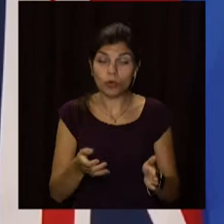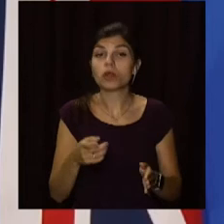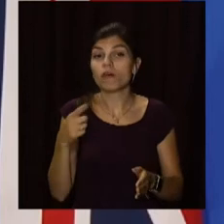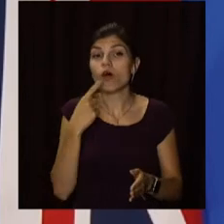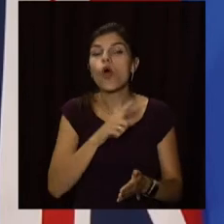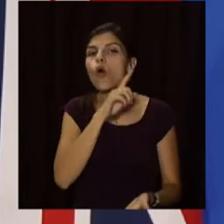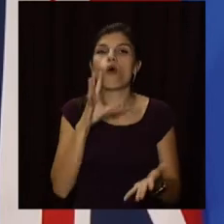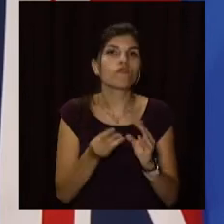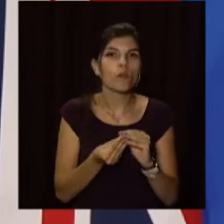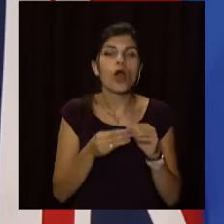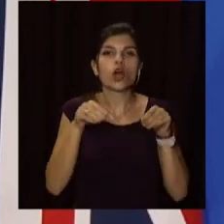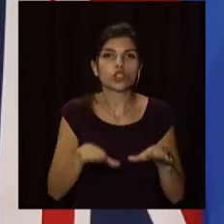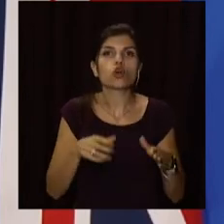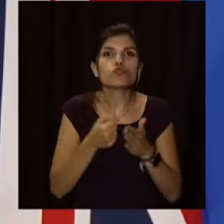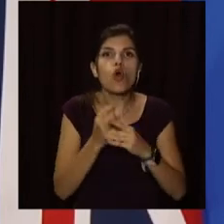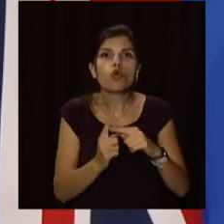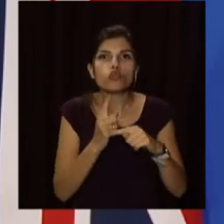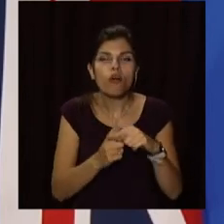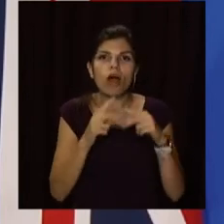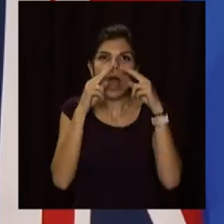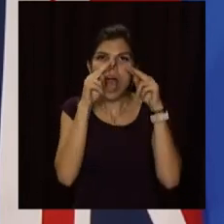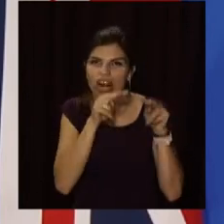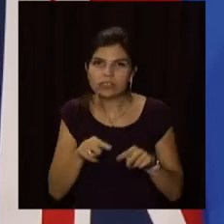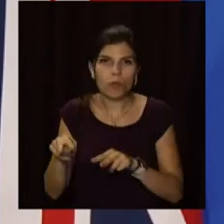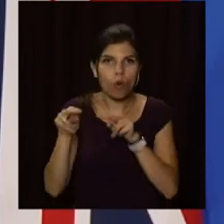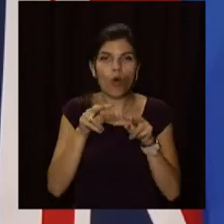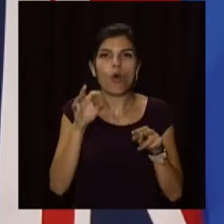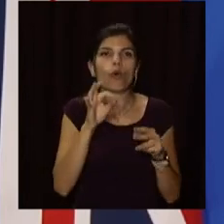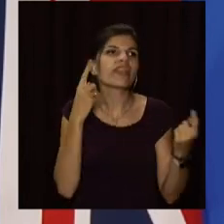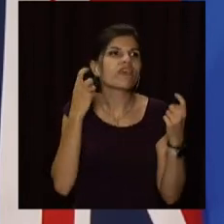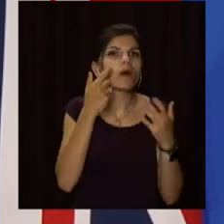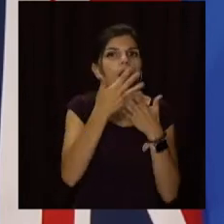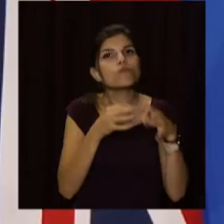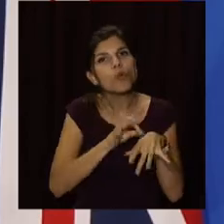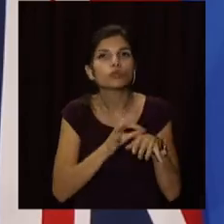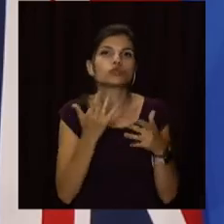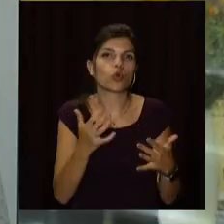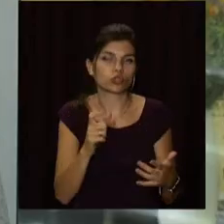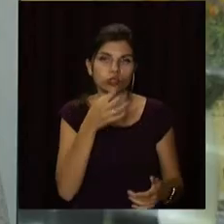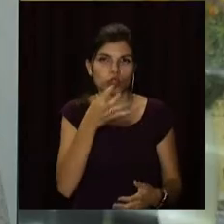остаточне рішення ухвалять після додаткового розгляду даних про пандемію.